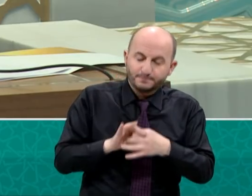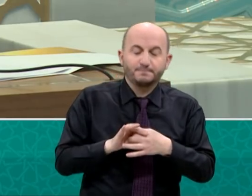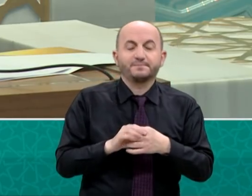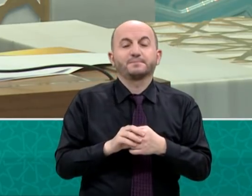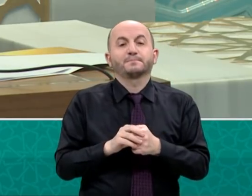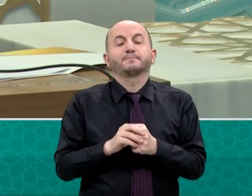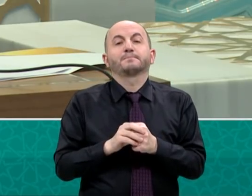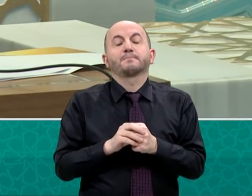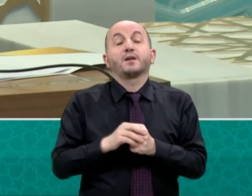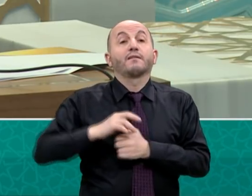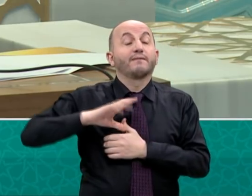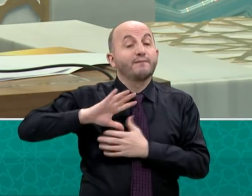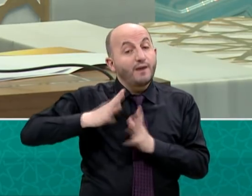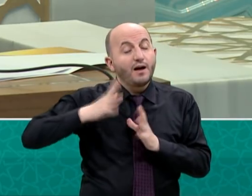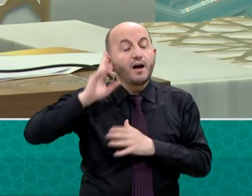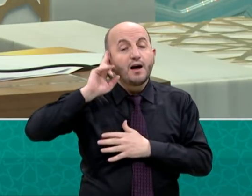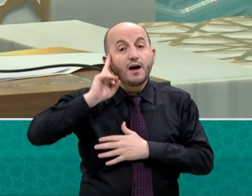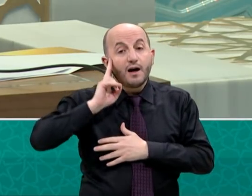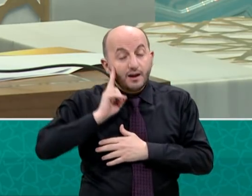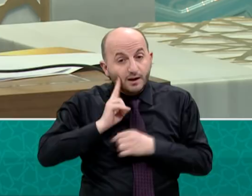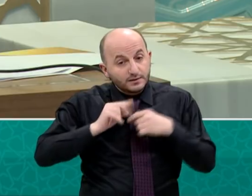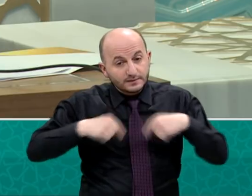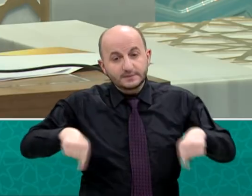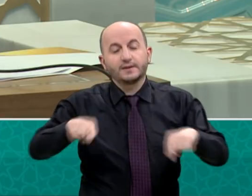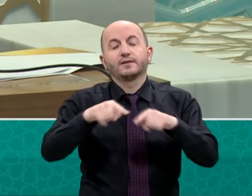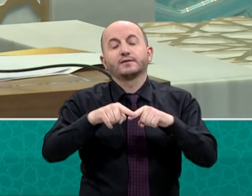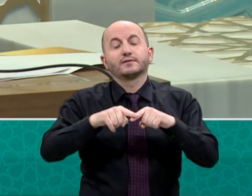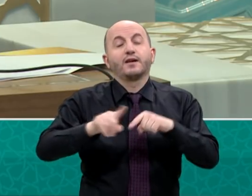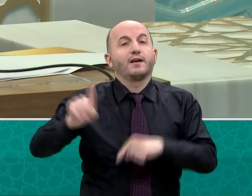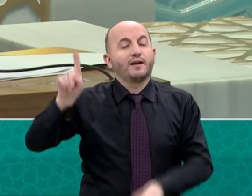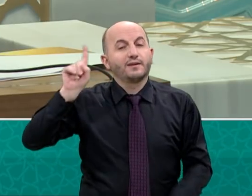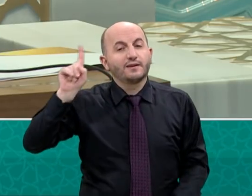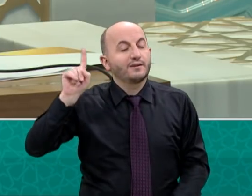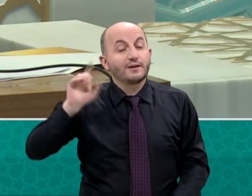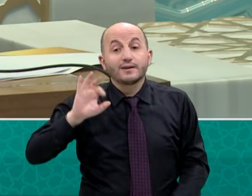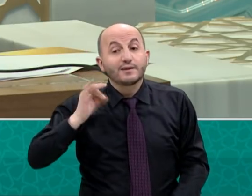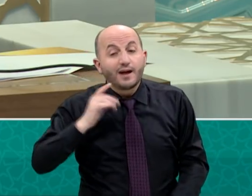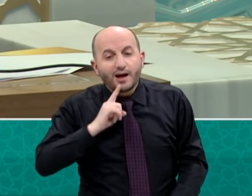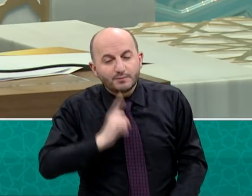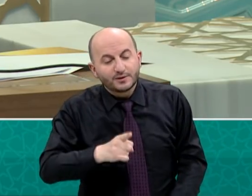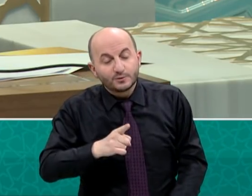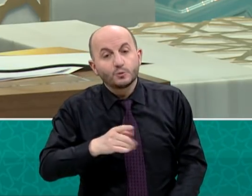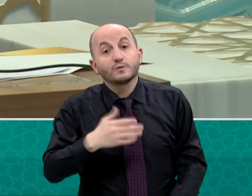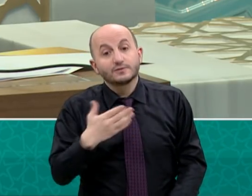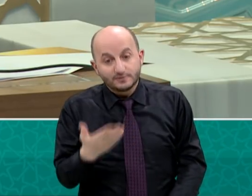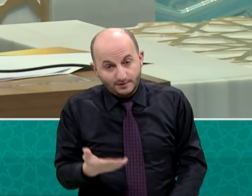gerekse ahlaki alanda Allah-u Teala ne emrediyor ise,